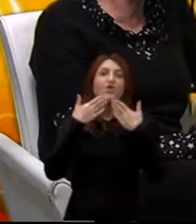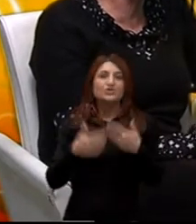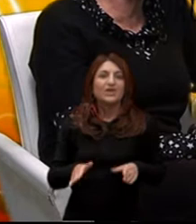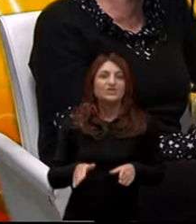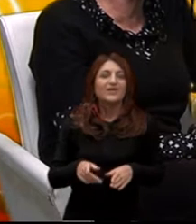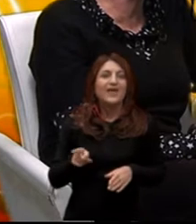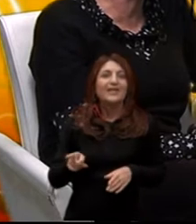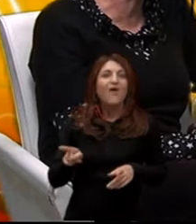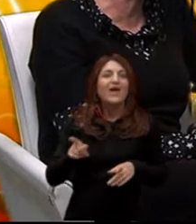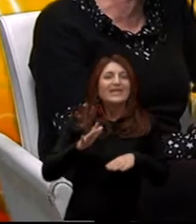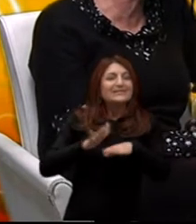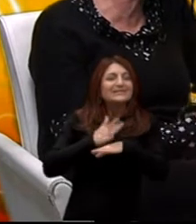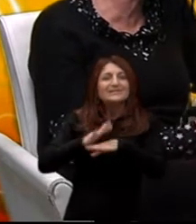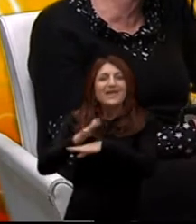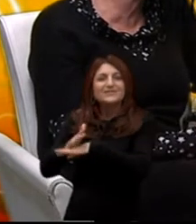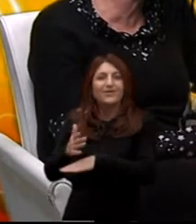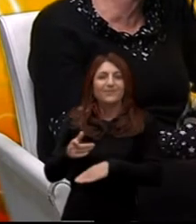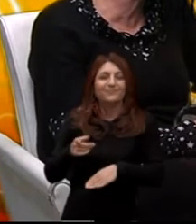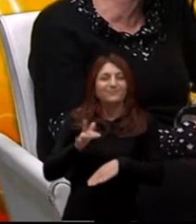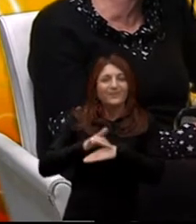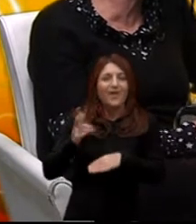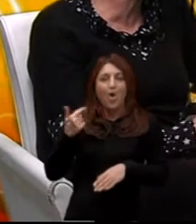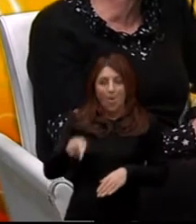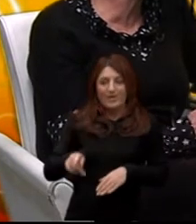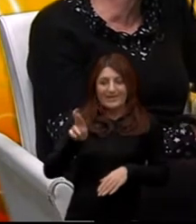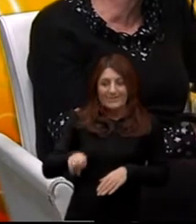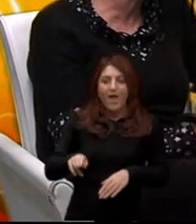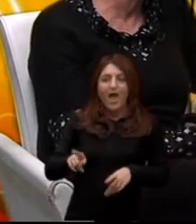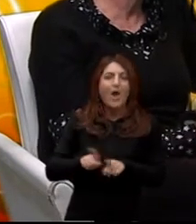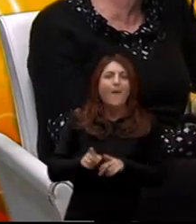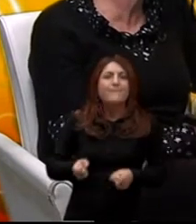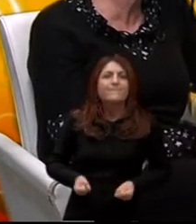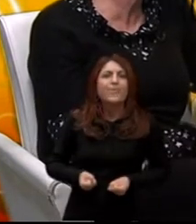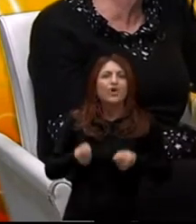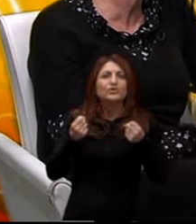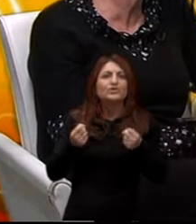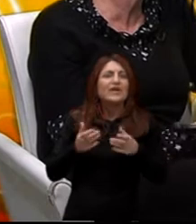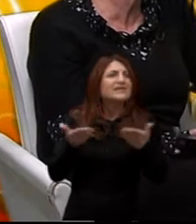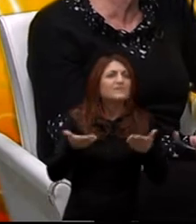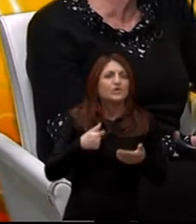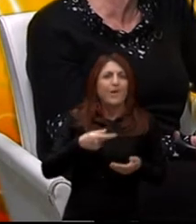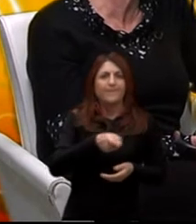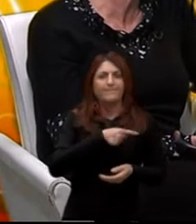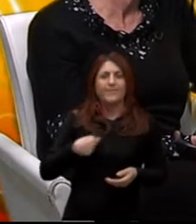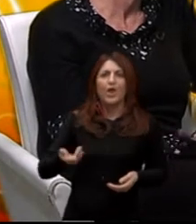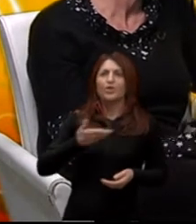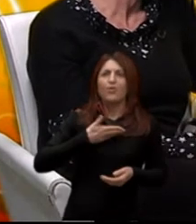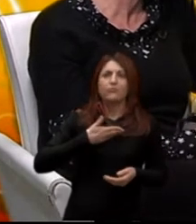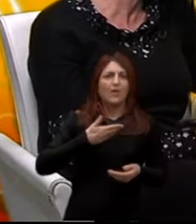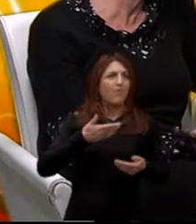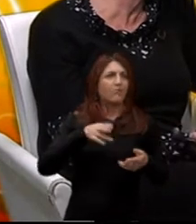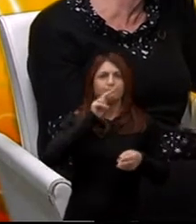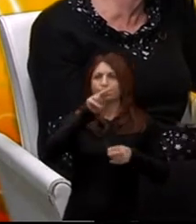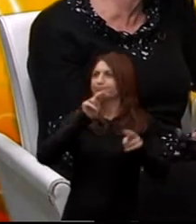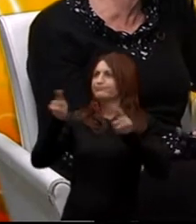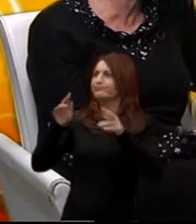bazirana na tom senzoričkom inputu. Odnosno, ta djeca imaju poteškoće obrađivati sve podražaje koje mi primamo izvana.